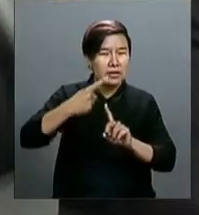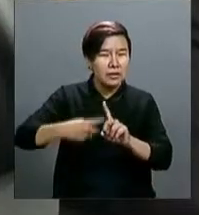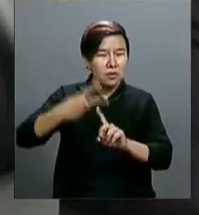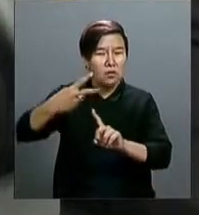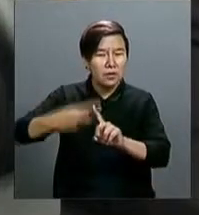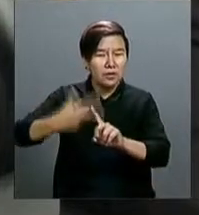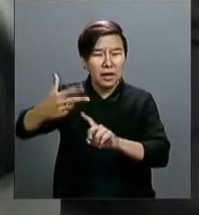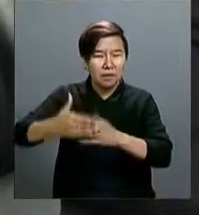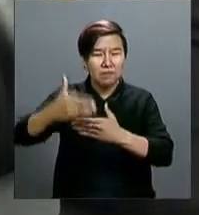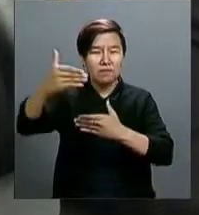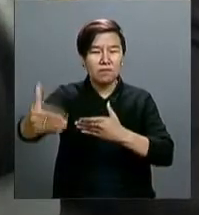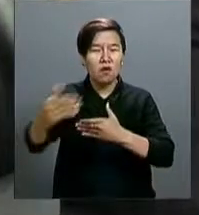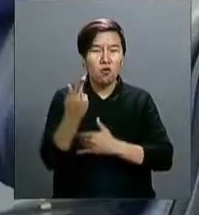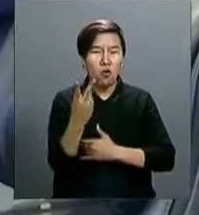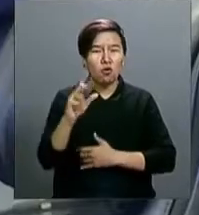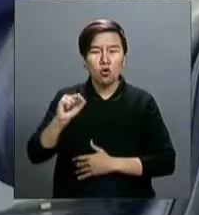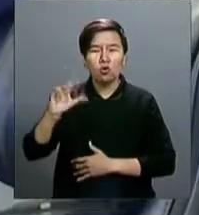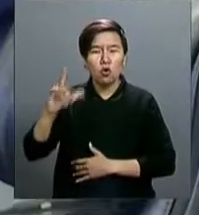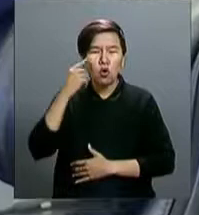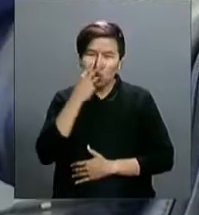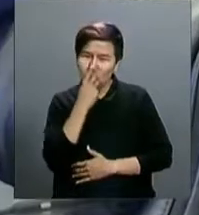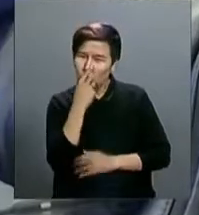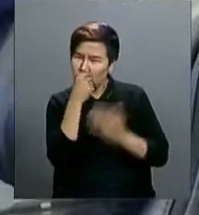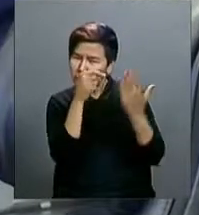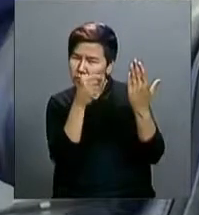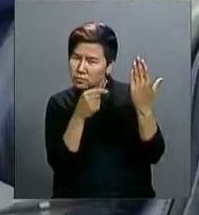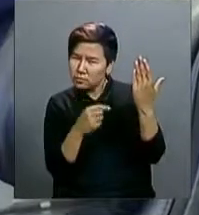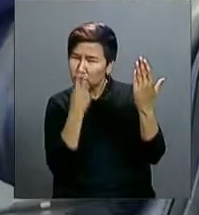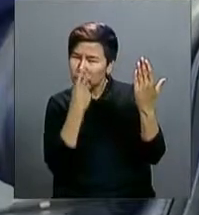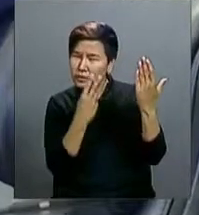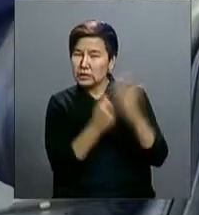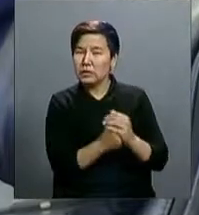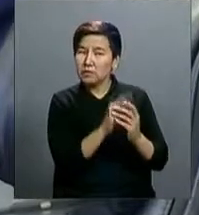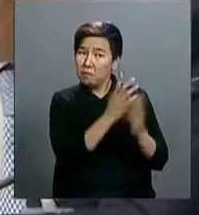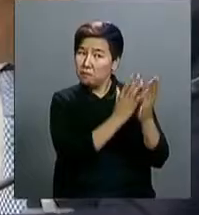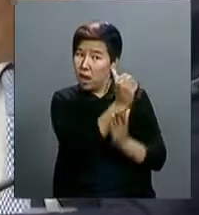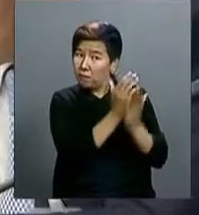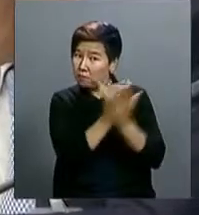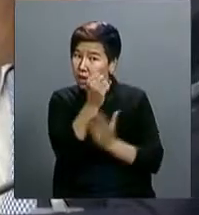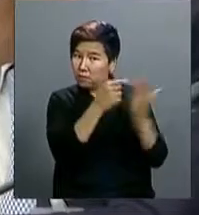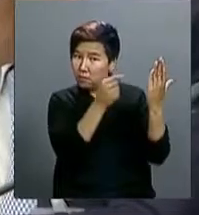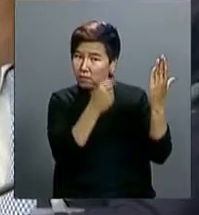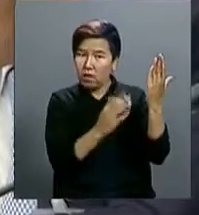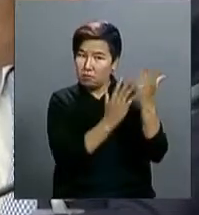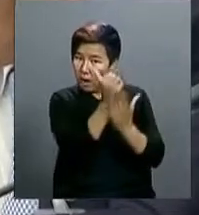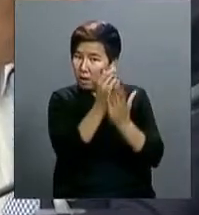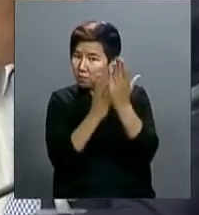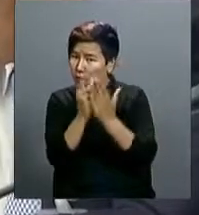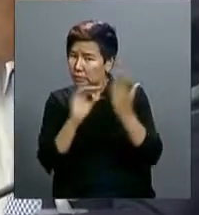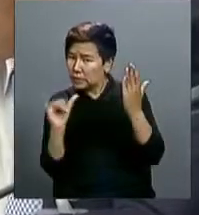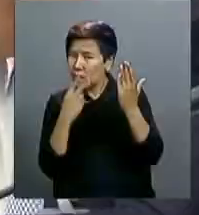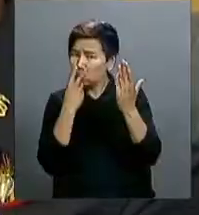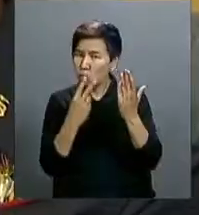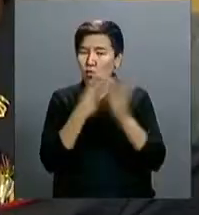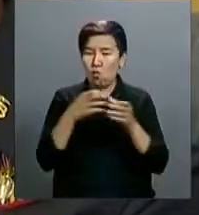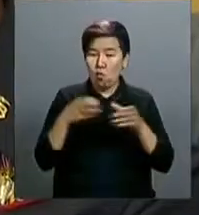ที่คสช.ต้องรีเช็คเช่นกันค่ะรีเช็คว่าทุกกลไกที่วางไว้พร้อมสำหรับพรรคการเมืองของคสช.